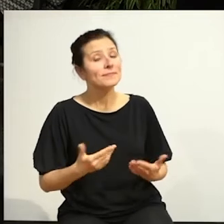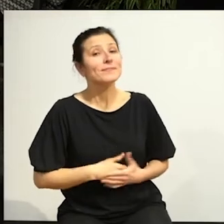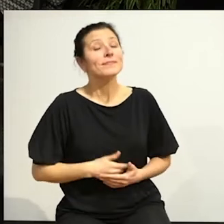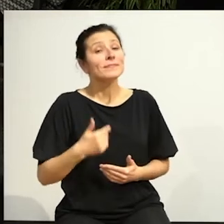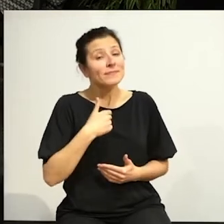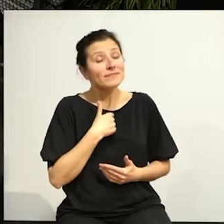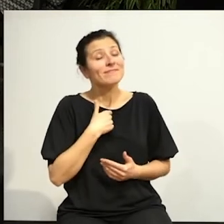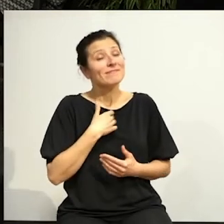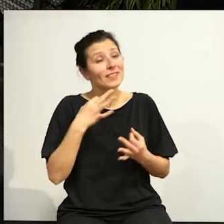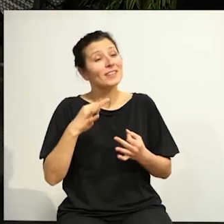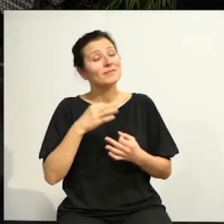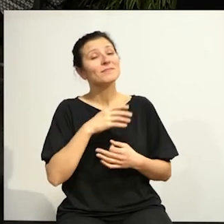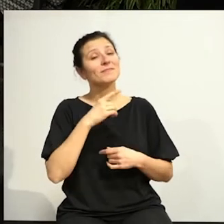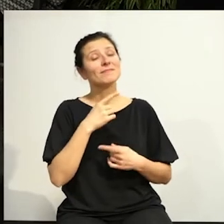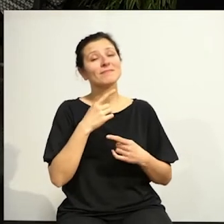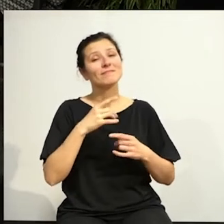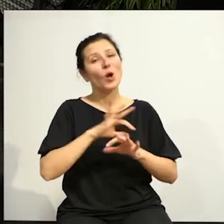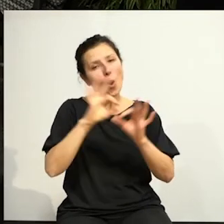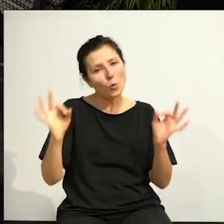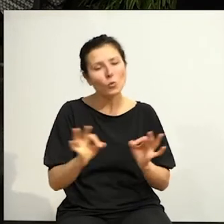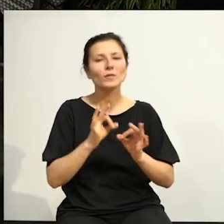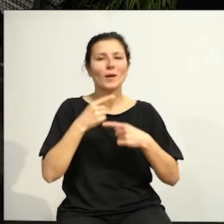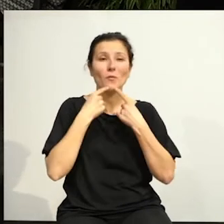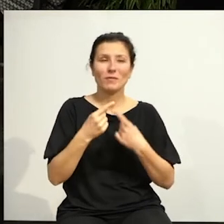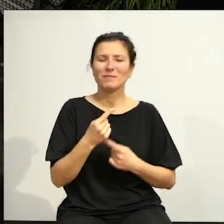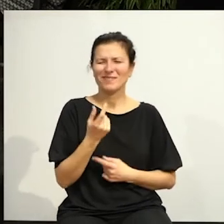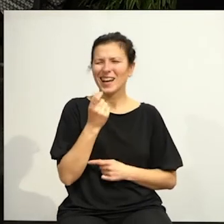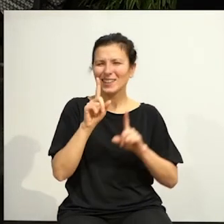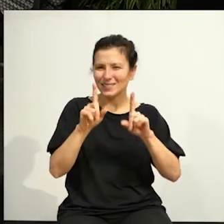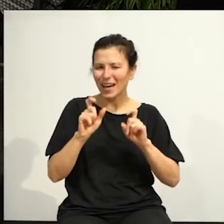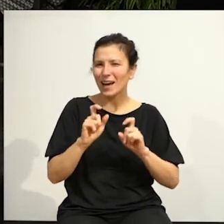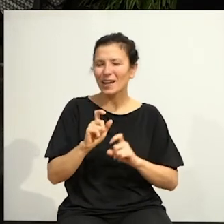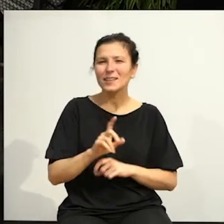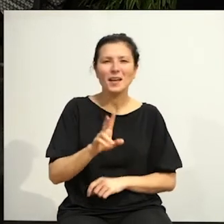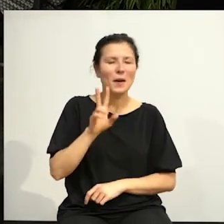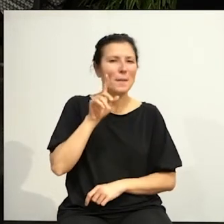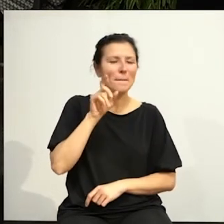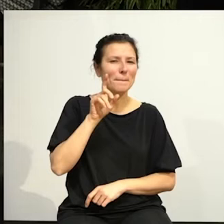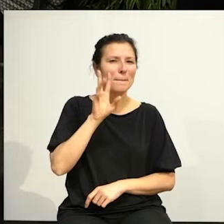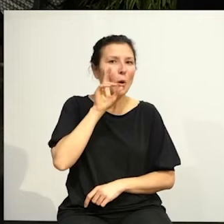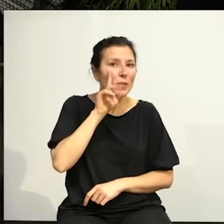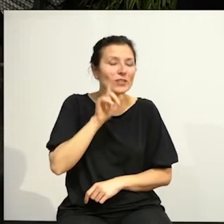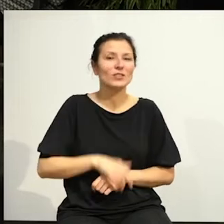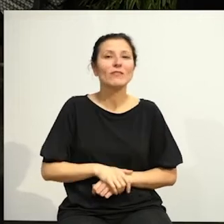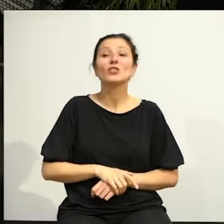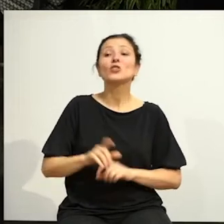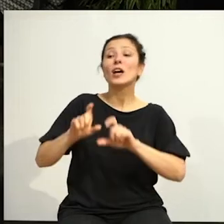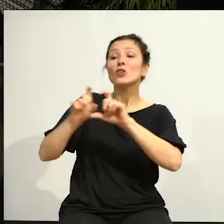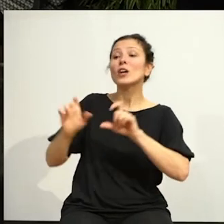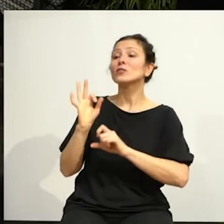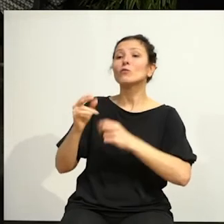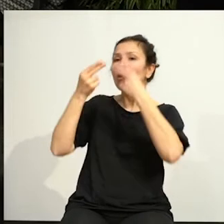ogólnienia. Otóż zaczynam podejrzewać, że to, co za czasów Norwida było wyjątkiem i dotyczyło jego, dziś